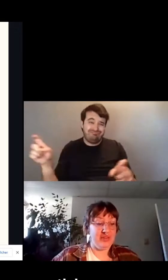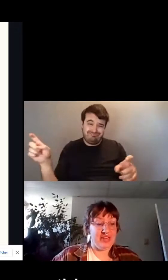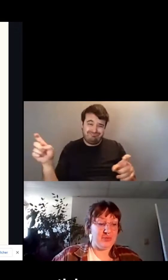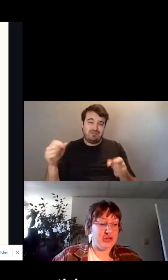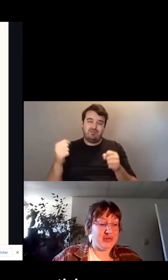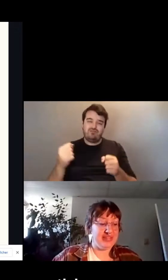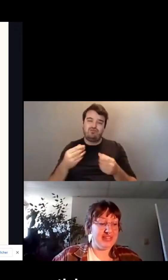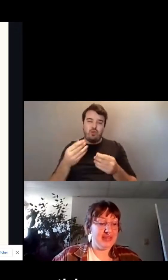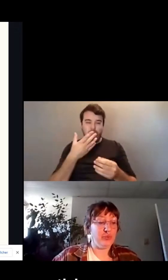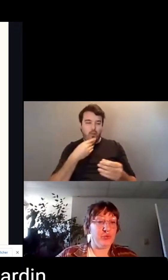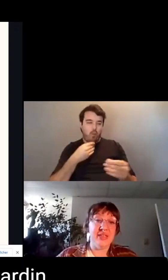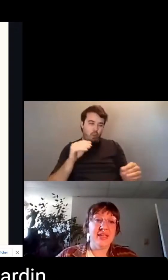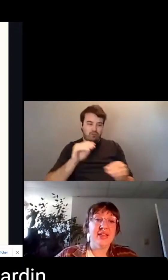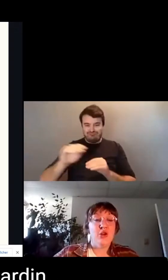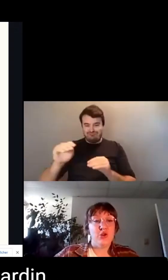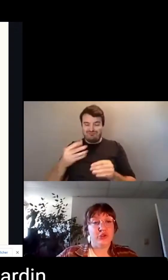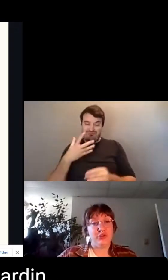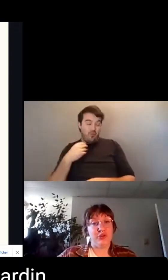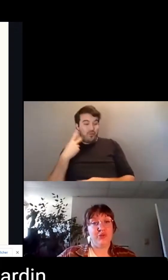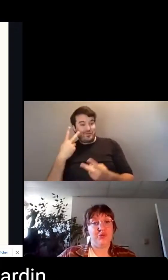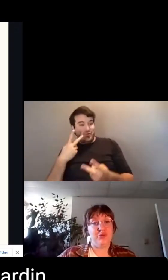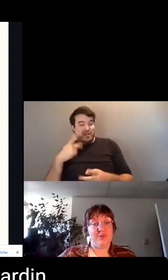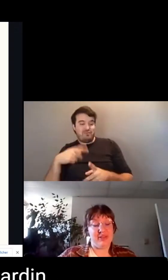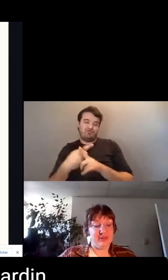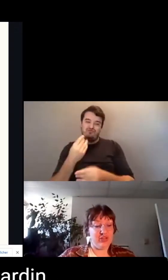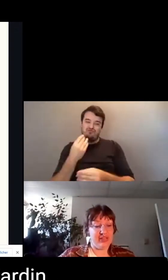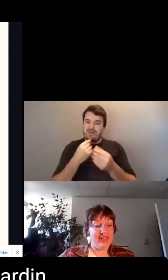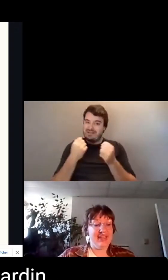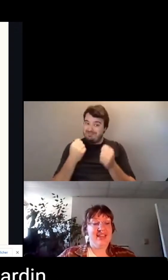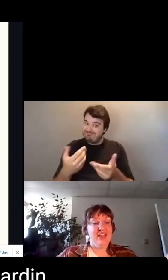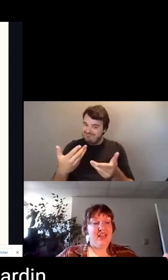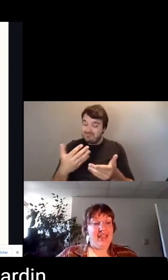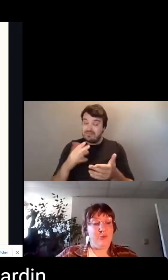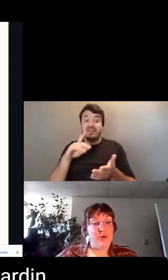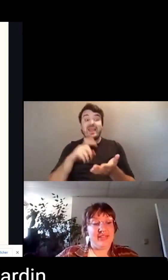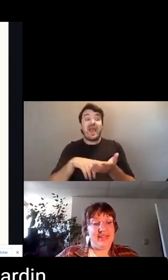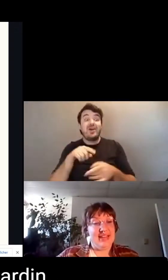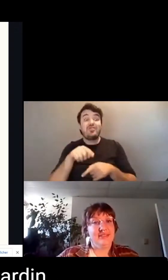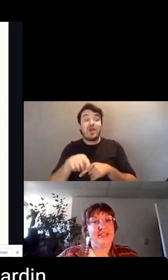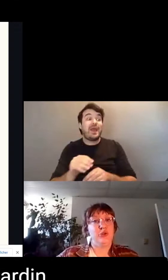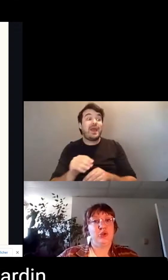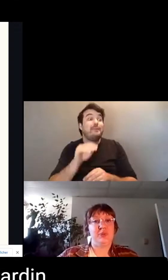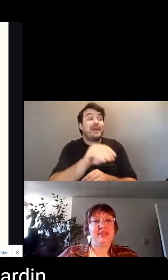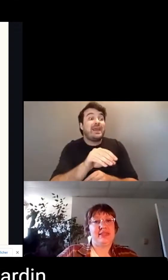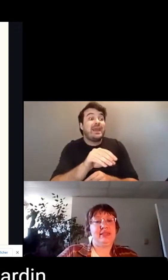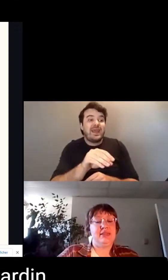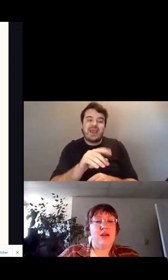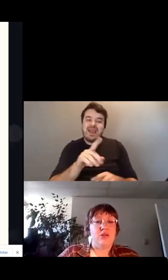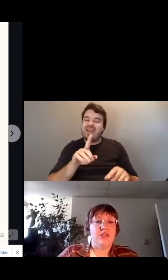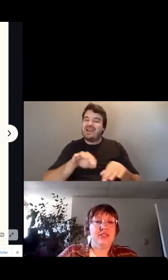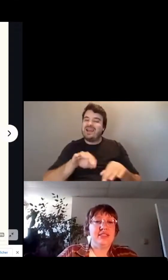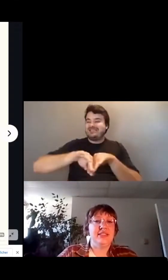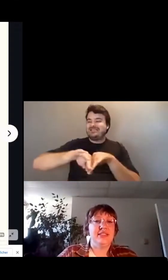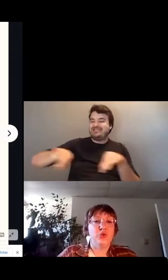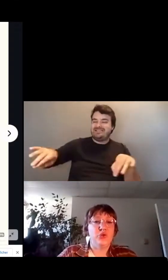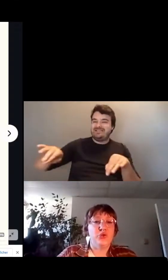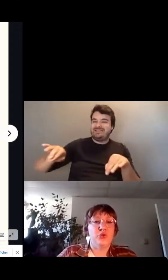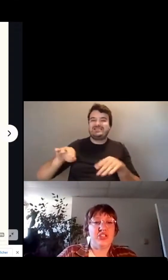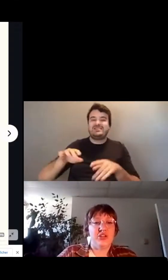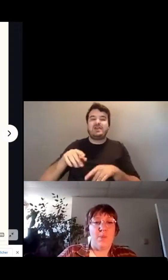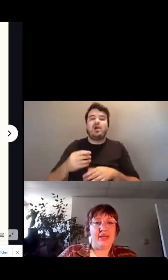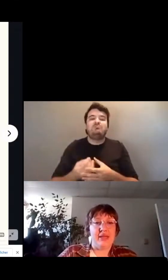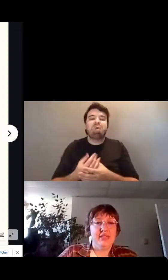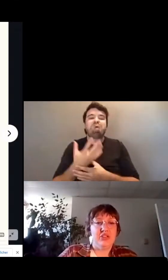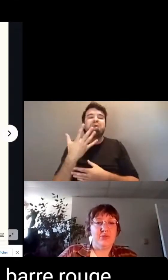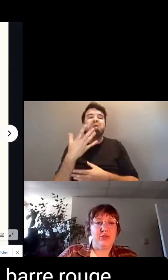des beaux aménagements comestibles. Puis, lorsque vous la mettez au jardin, éloignez-la des cucurbitacées. Alors ça, c'est citrouille,